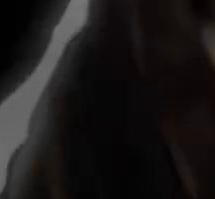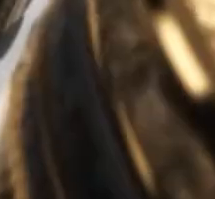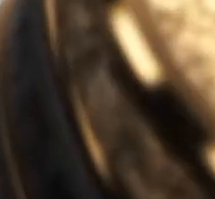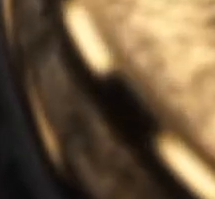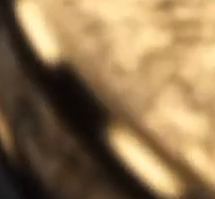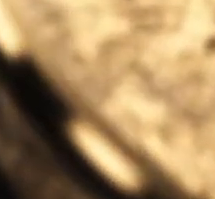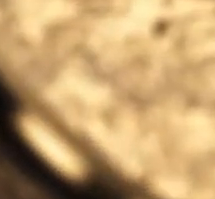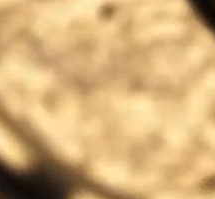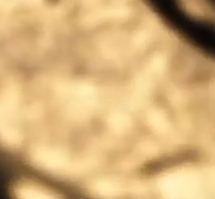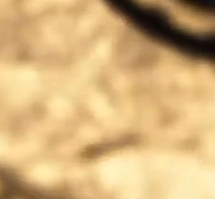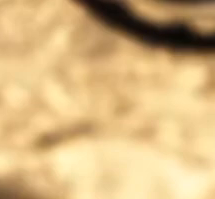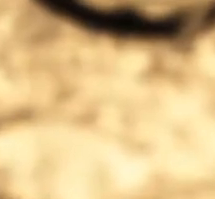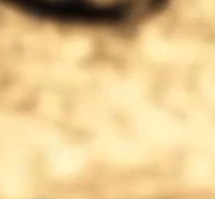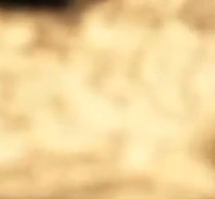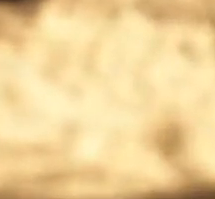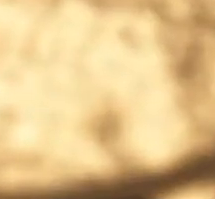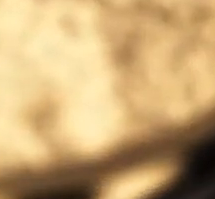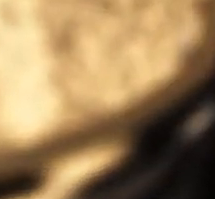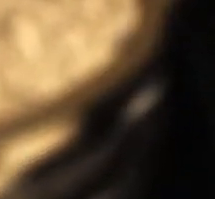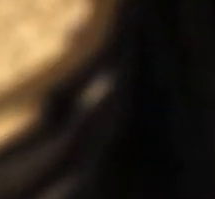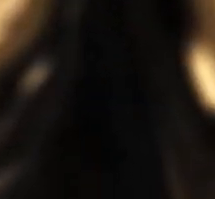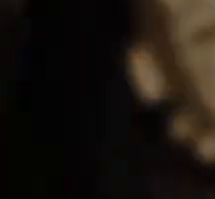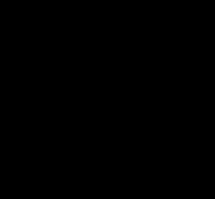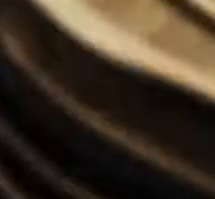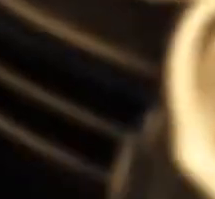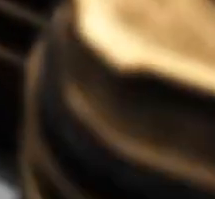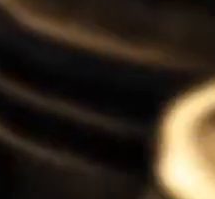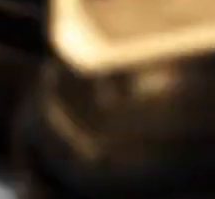Asi Ano Uya Zino,